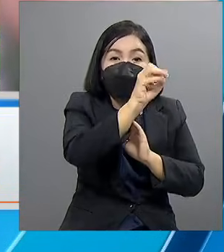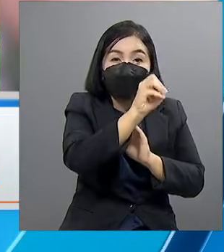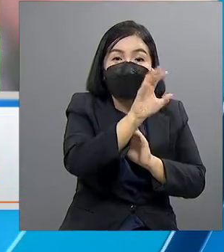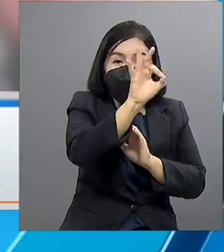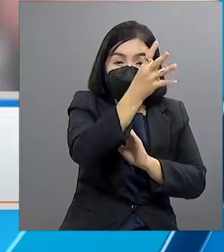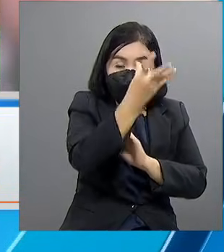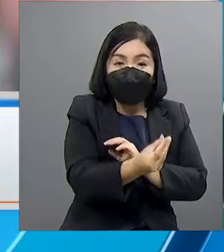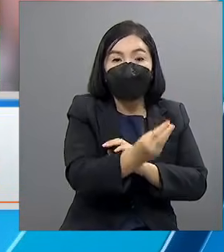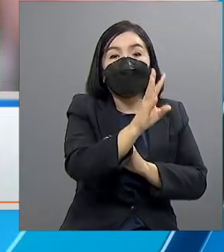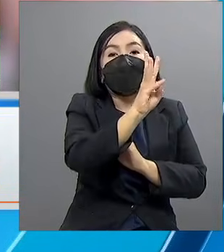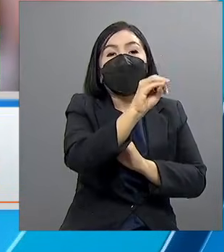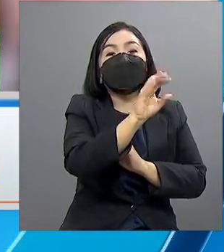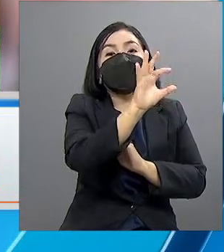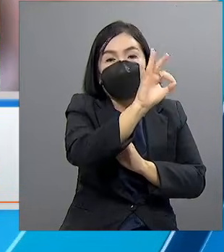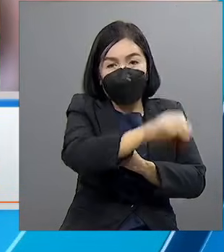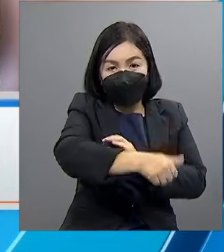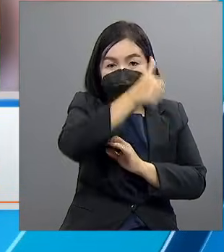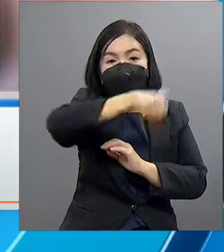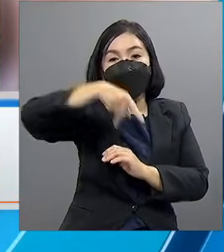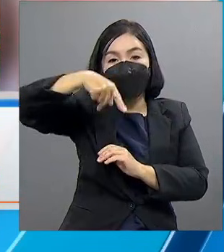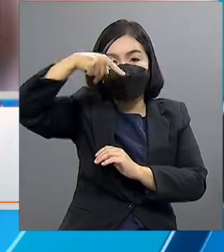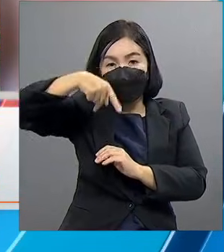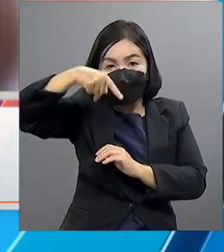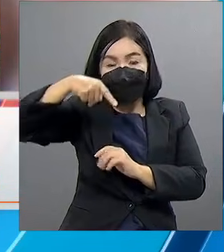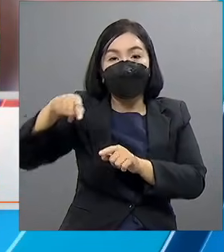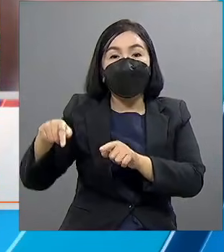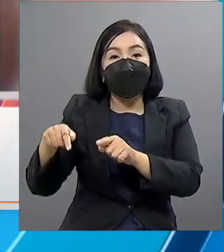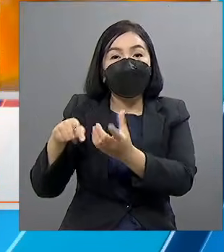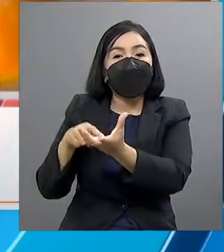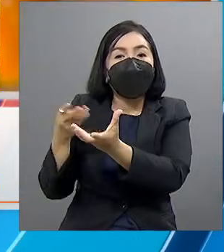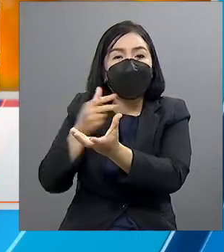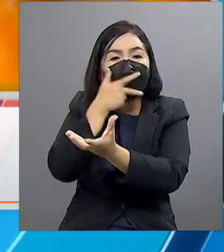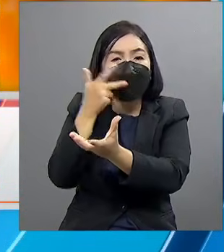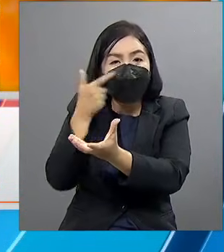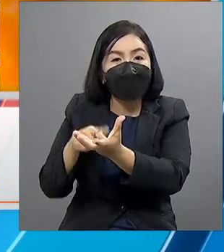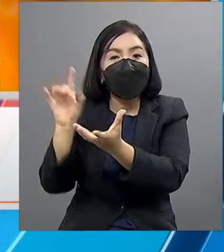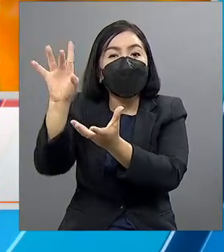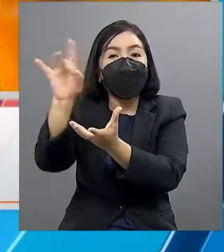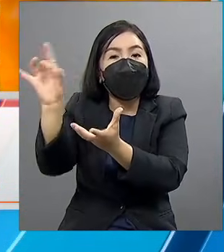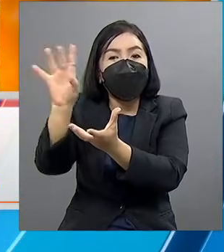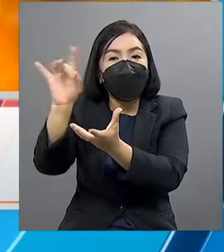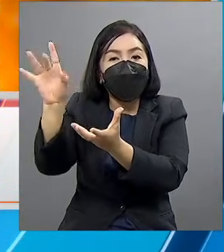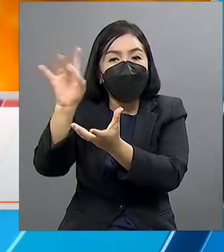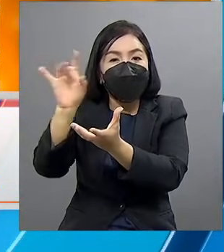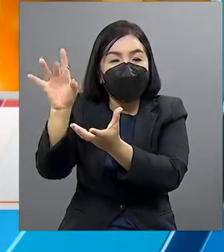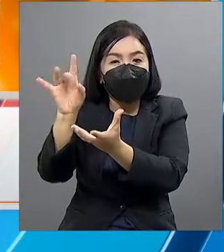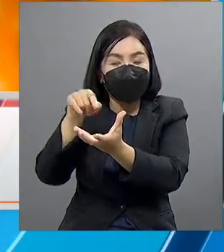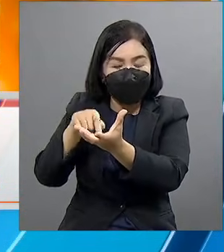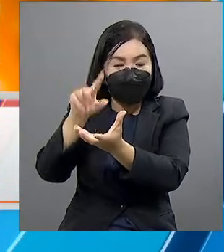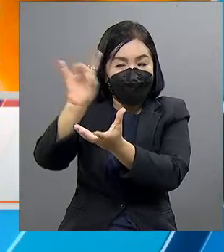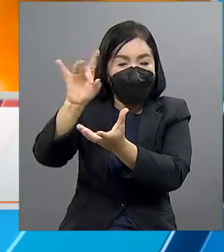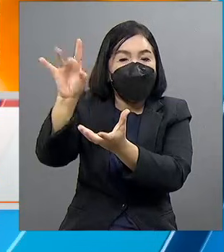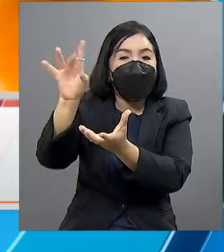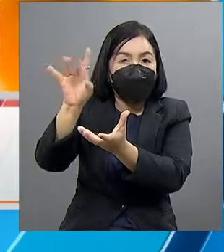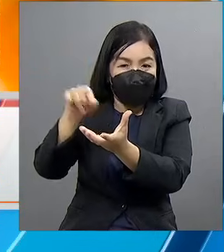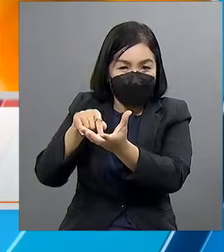เปียละวา ก็เป็นราคาโปรโมชั่น เปียละวาก็69เหรอฮะคุณแปม เปียละวา101ค ่ ะ อ๋อโถไปลดราคาถ้าคุณแปมเดิน